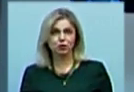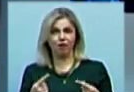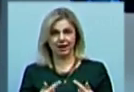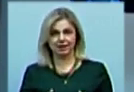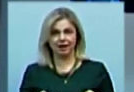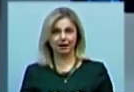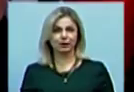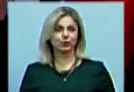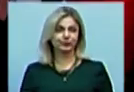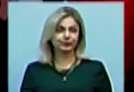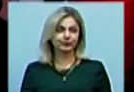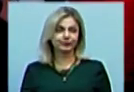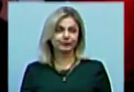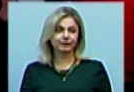закладу.